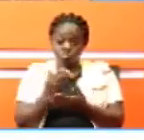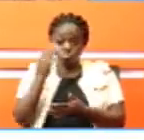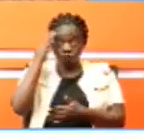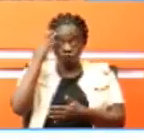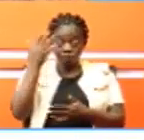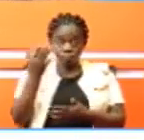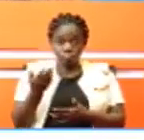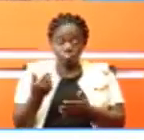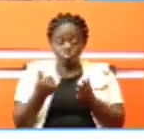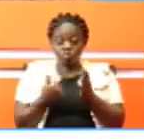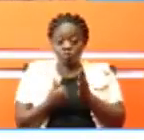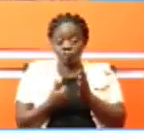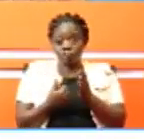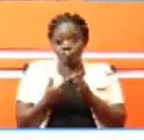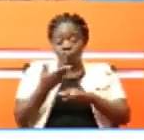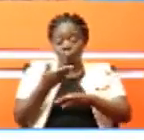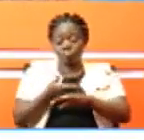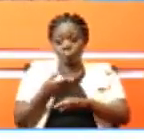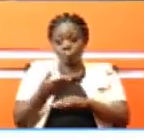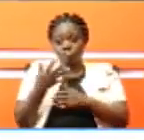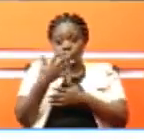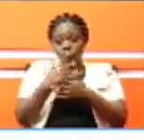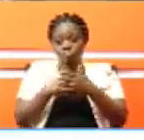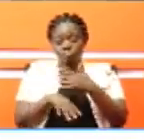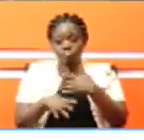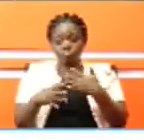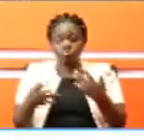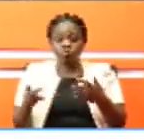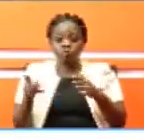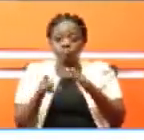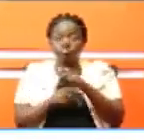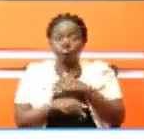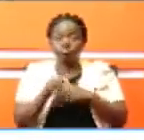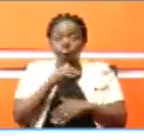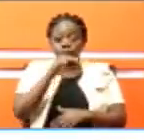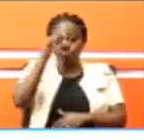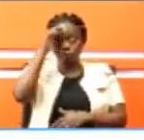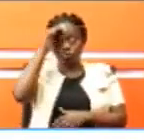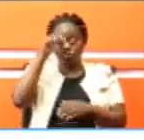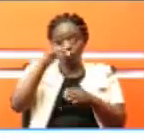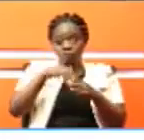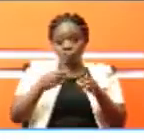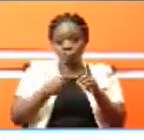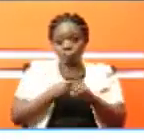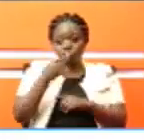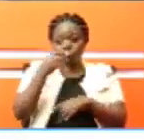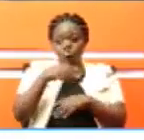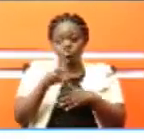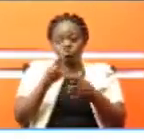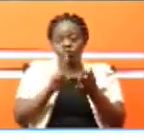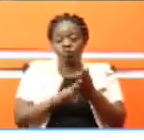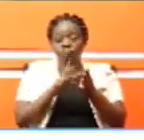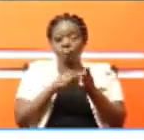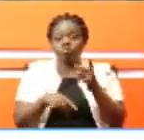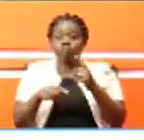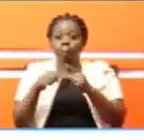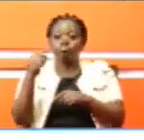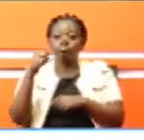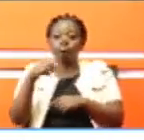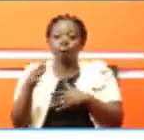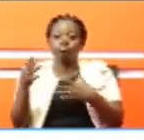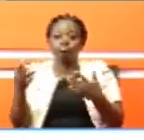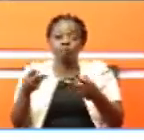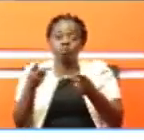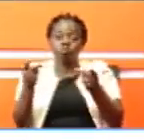ajja omusaayi mungi mu nnyindo ne mukago. Amyuka omwogezi wa poliisi mu kampala n'emiraano olw'okuwoyesigire yakasiza ettemu lino era nti yabadde